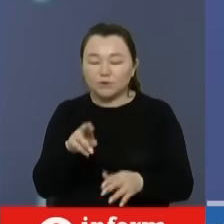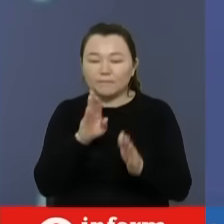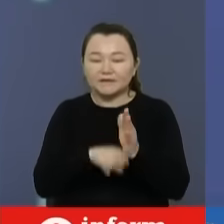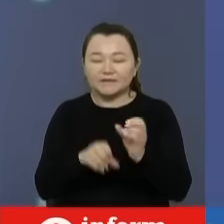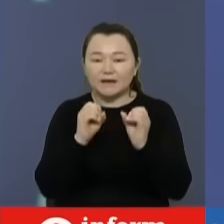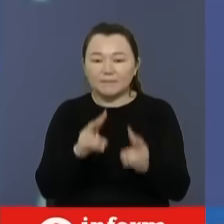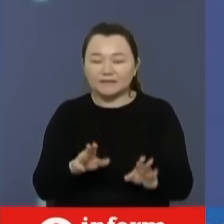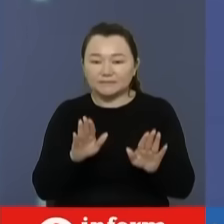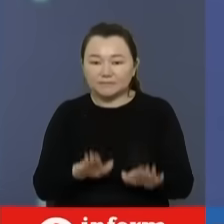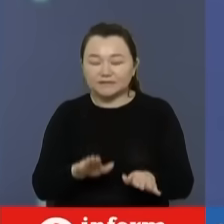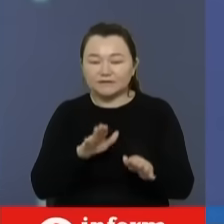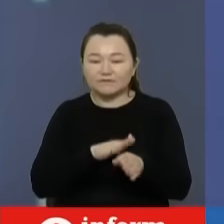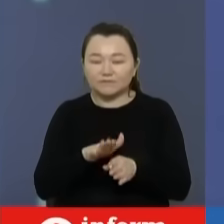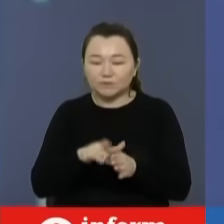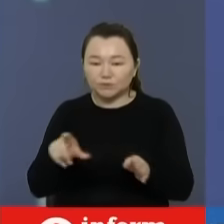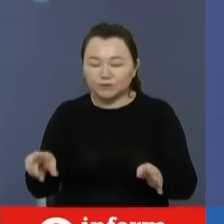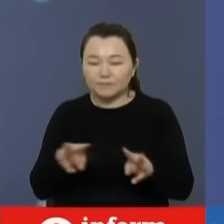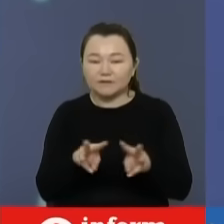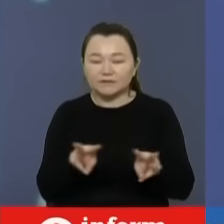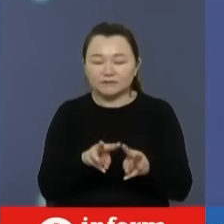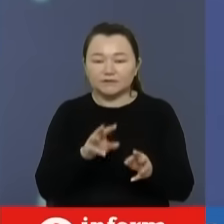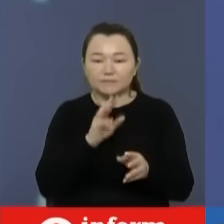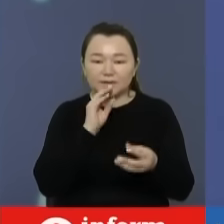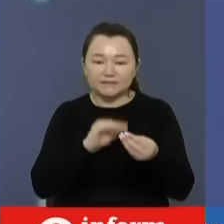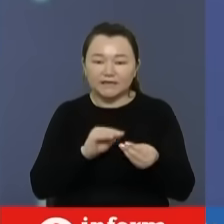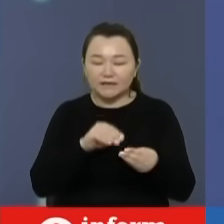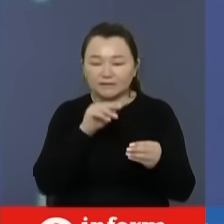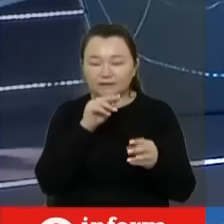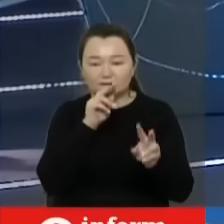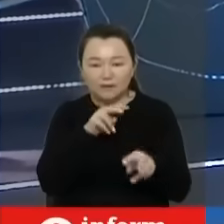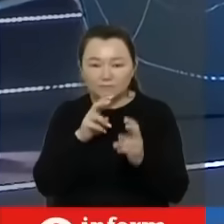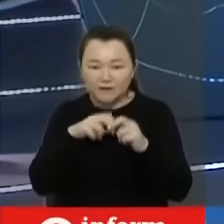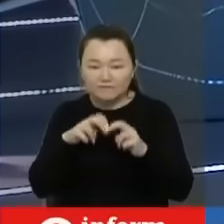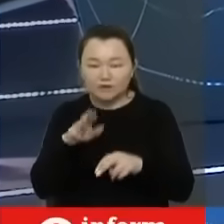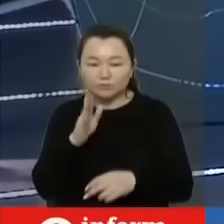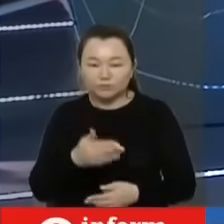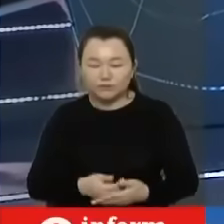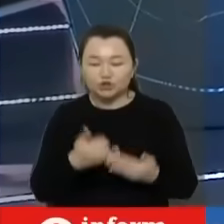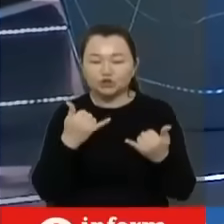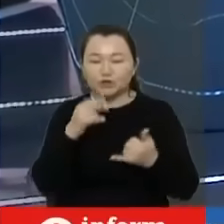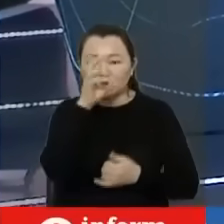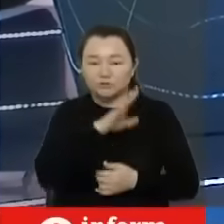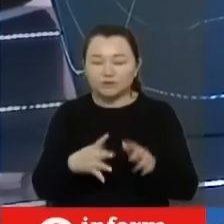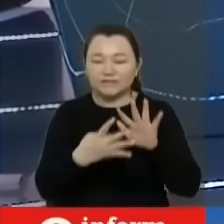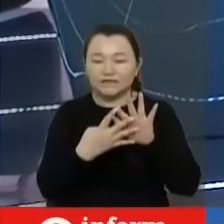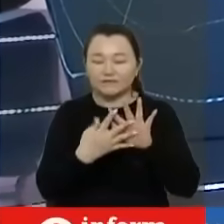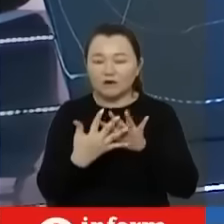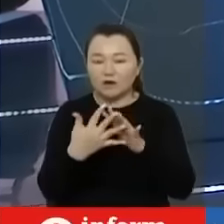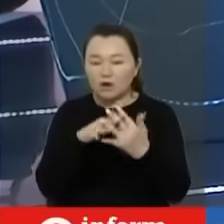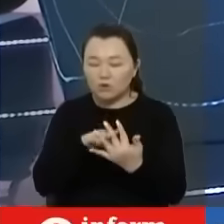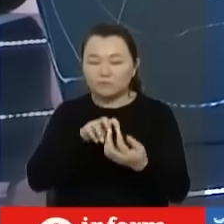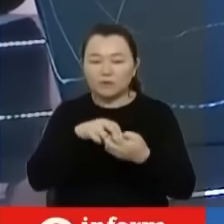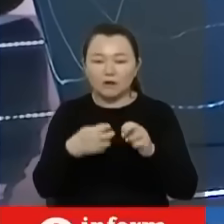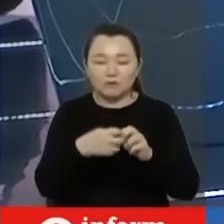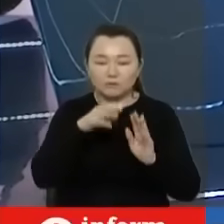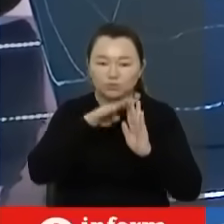мәселелері жергілікті атқарушы органдар мен министрліктің тұрақты бақылауында. Қазір еліміздің 9 өңіріндегі ахуал әлде